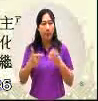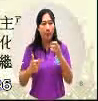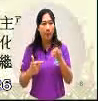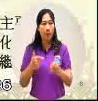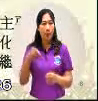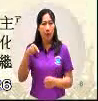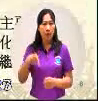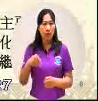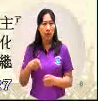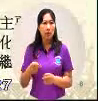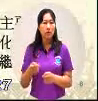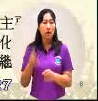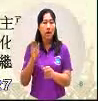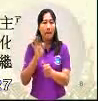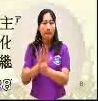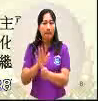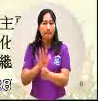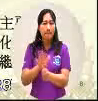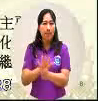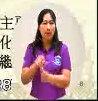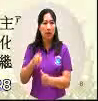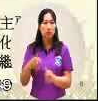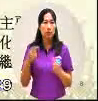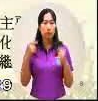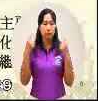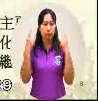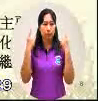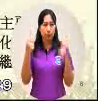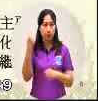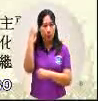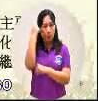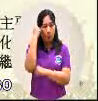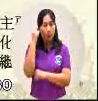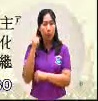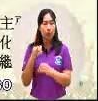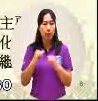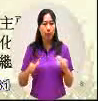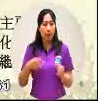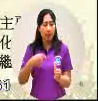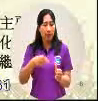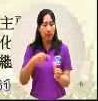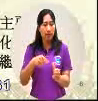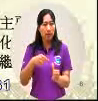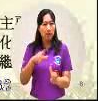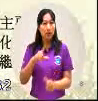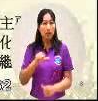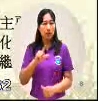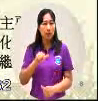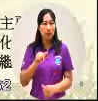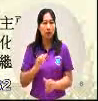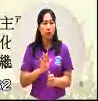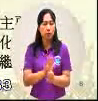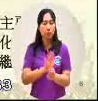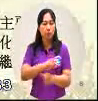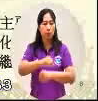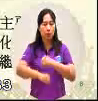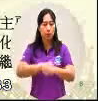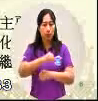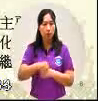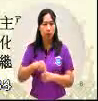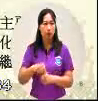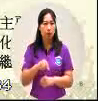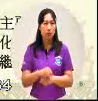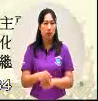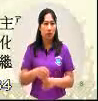师，在配合我们学校的课程来推动。那么今年年